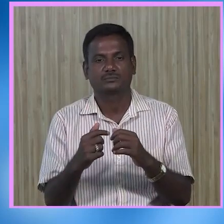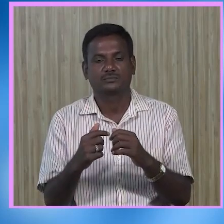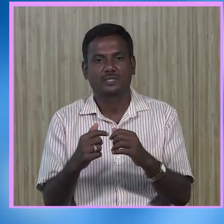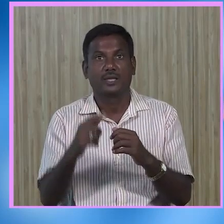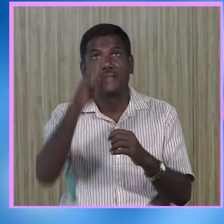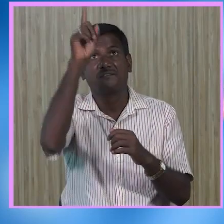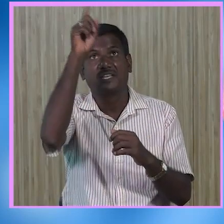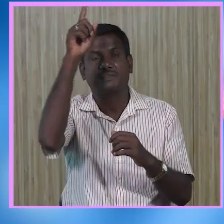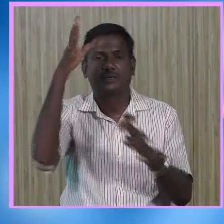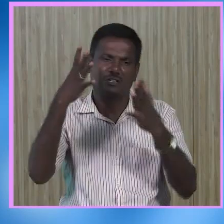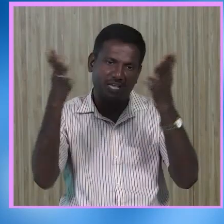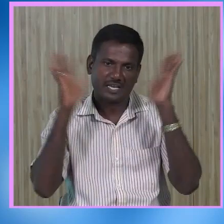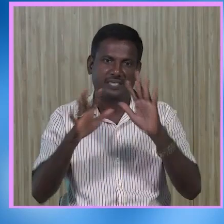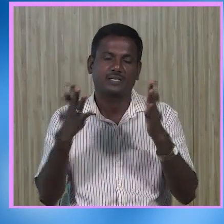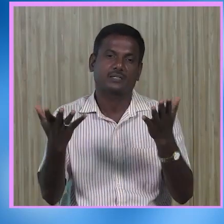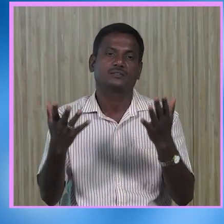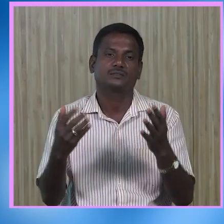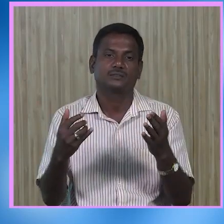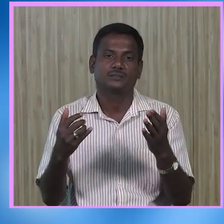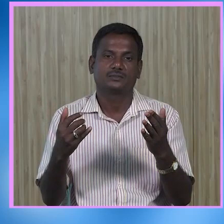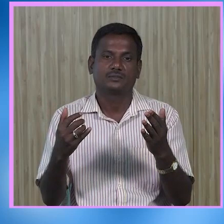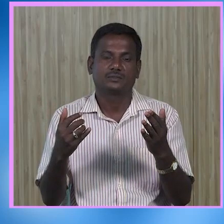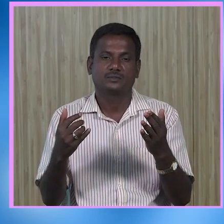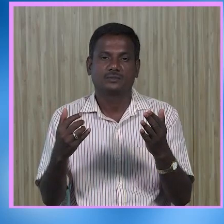இப்படி விண்வெளியில் இருக்கக்கூடிய பல ஆச்சரியங்களை